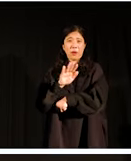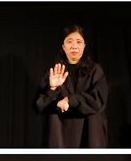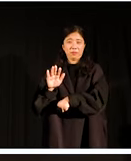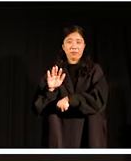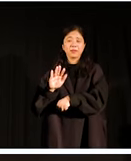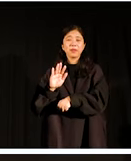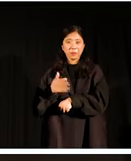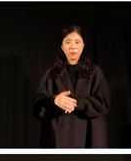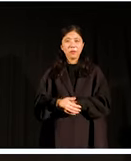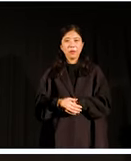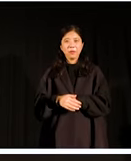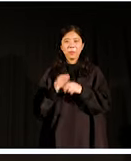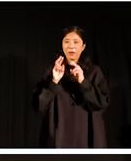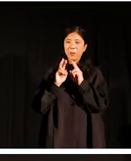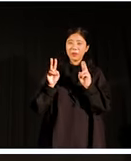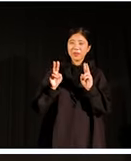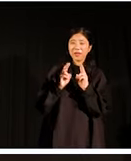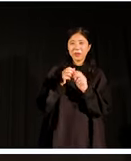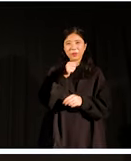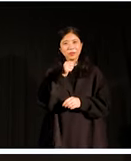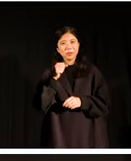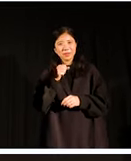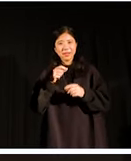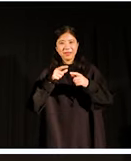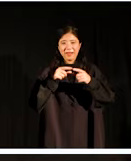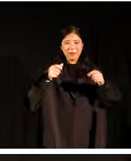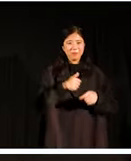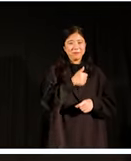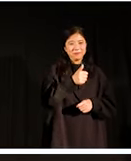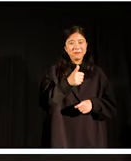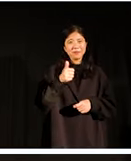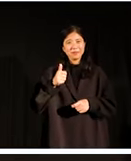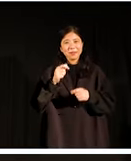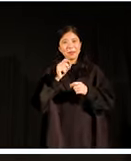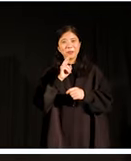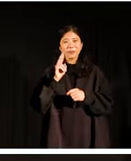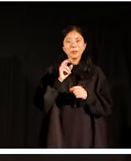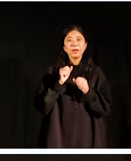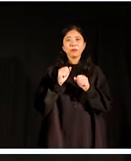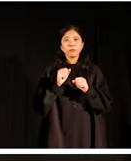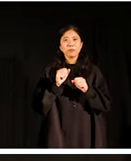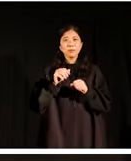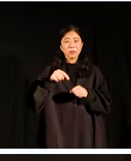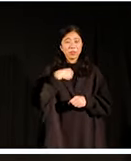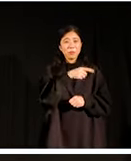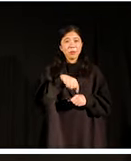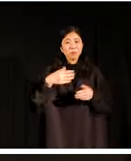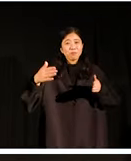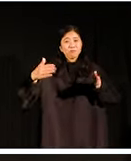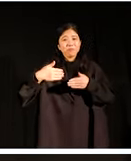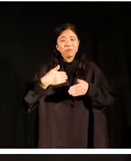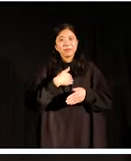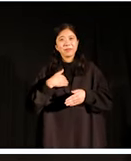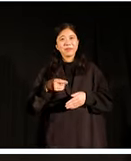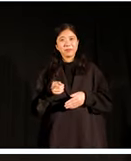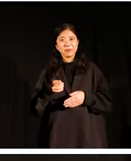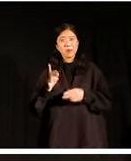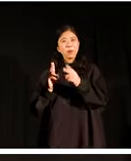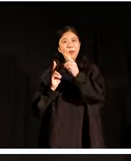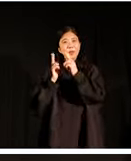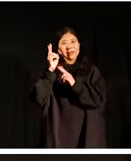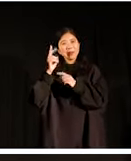えコンサート出たり全国もあったりするとやっぱりみんな同じ気持ちになるし沖縄の橋になるとみんな